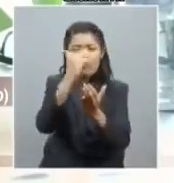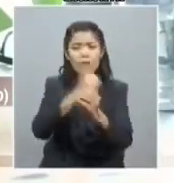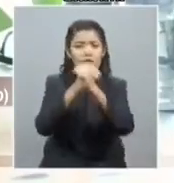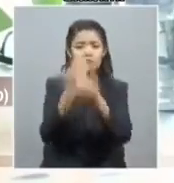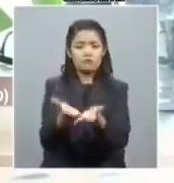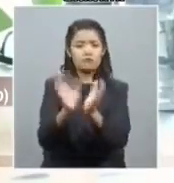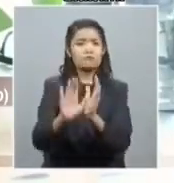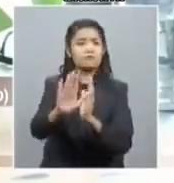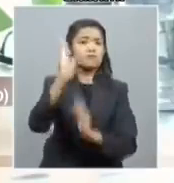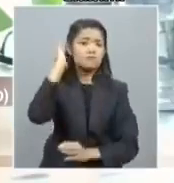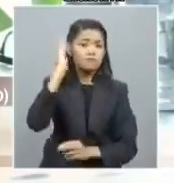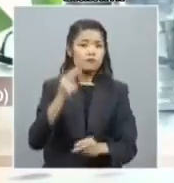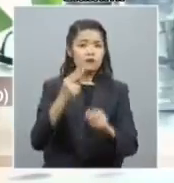ทน